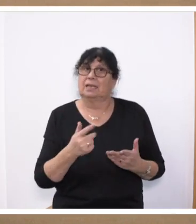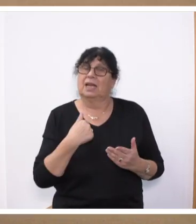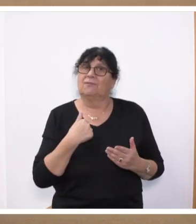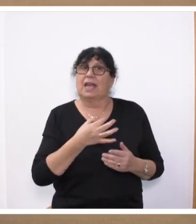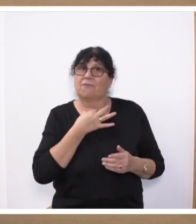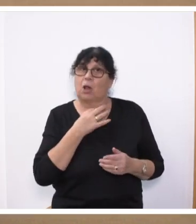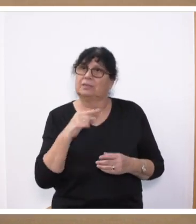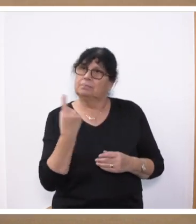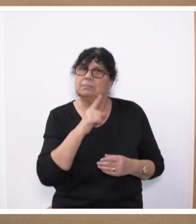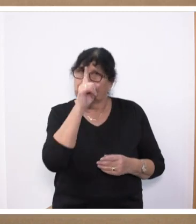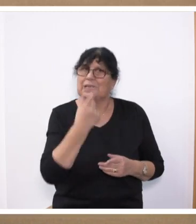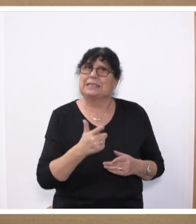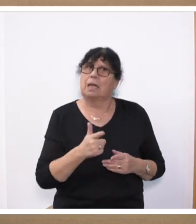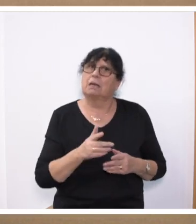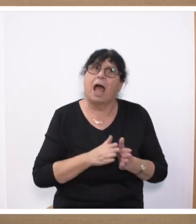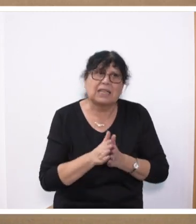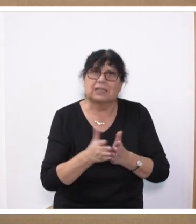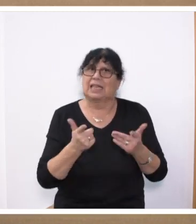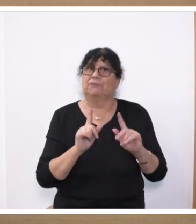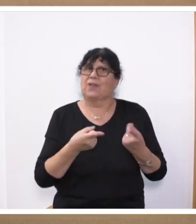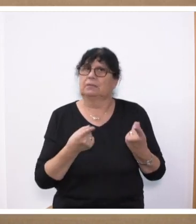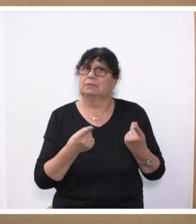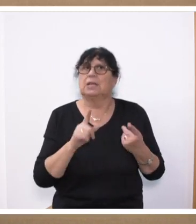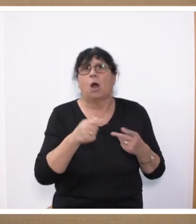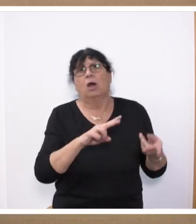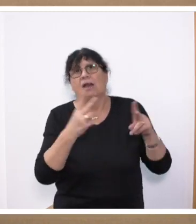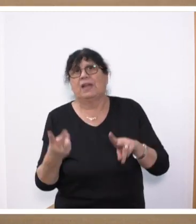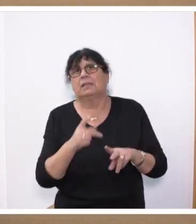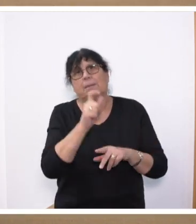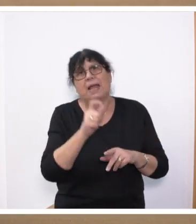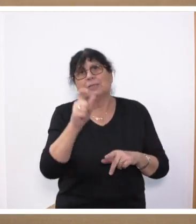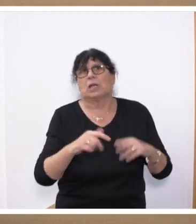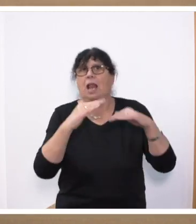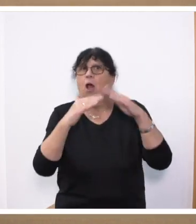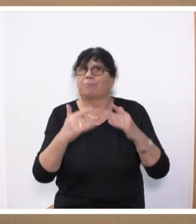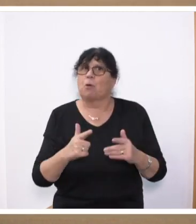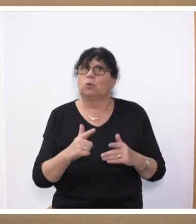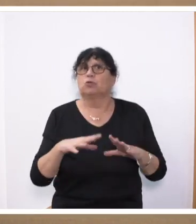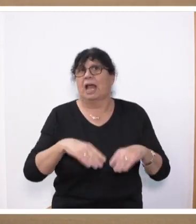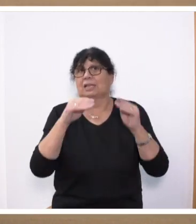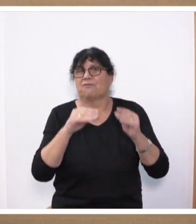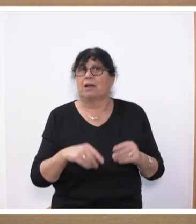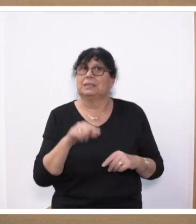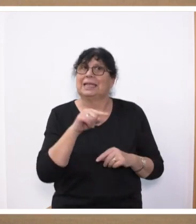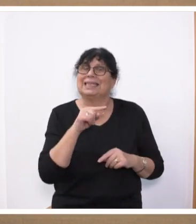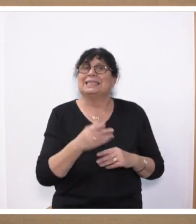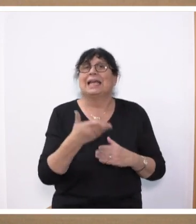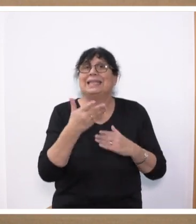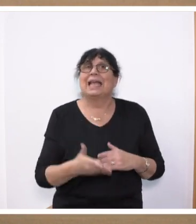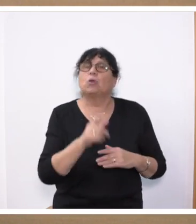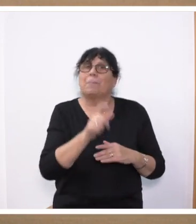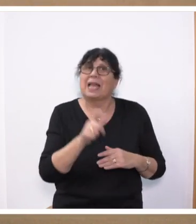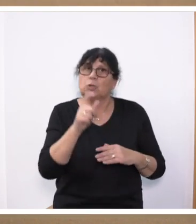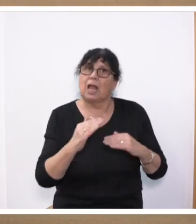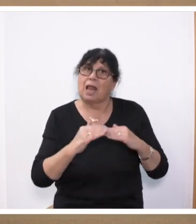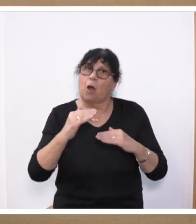dass unsere Polizei wieder attraktiver wird und haben auch die Trendwende beim Personalaufbau eingeleitet. Und dieser Netto-Personalaufwuchs, der wird